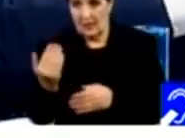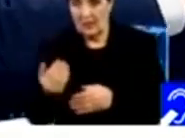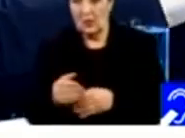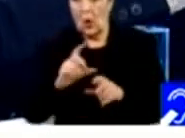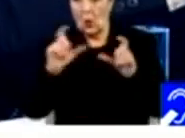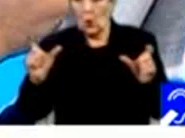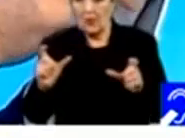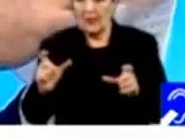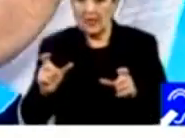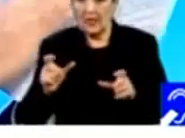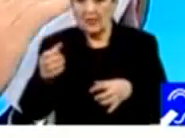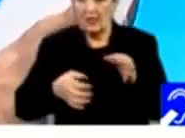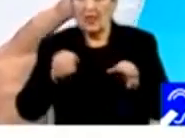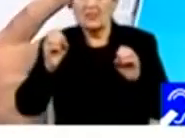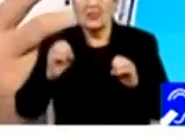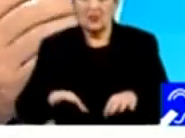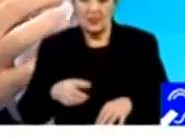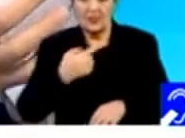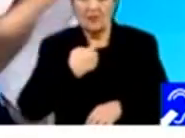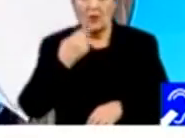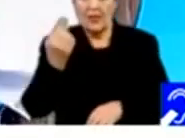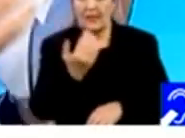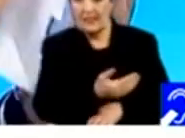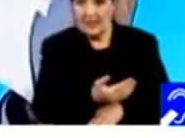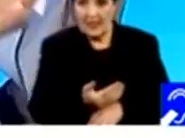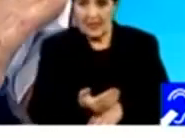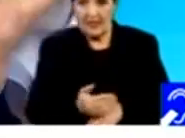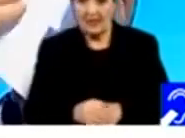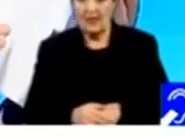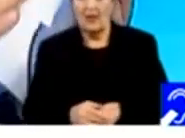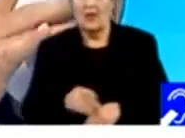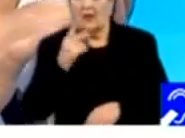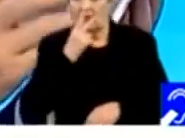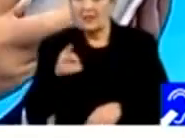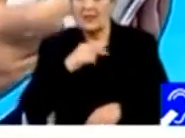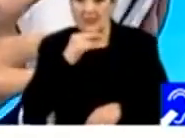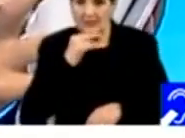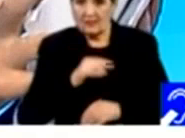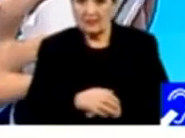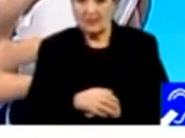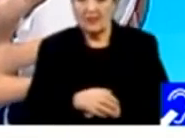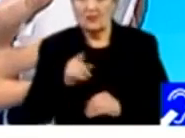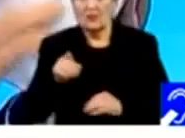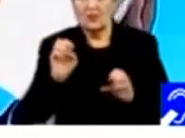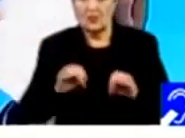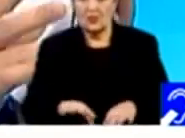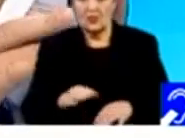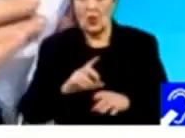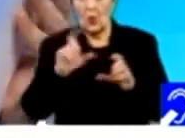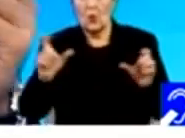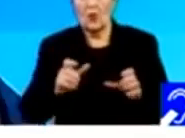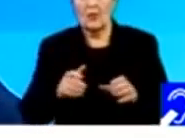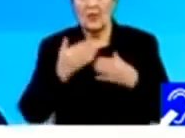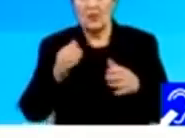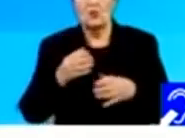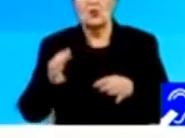Curtea de Apel, asta este decizia votată de ei, da? Fiți atenți. Și aici este decizia Curții de Apel și a Curții